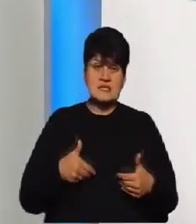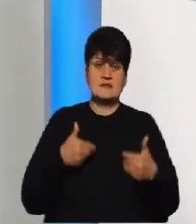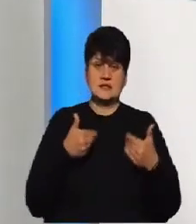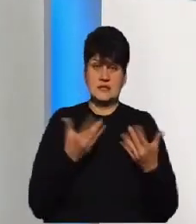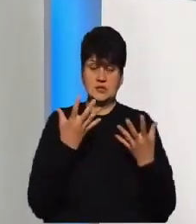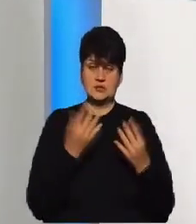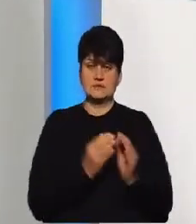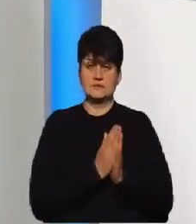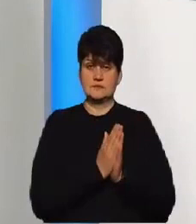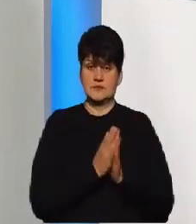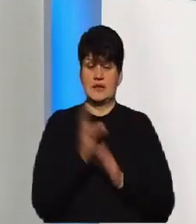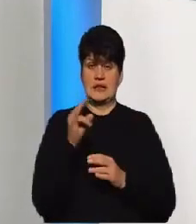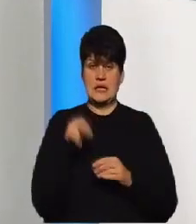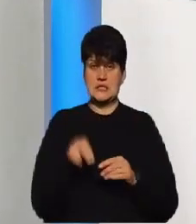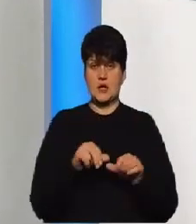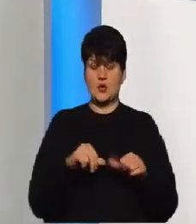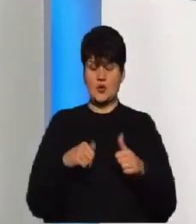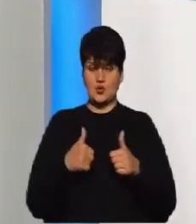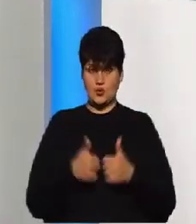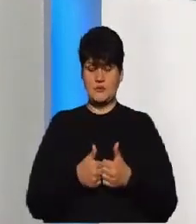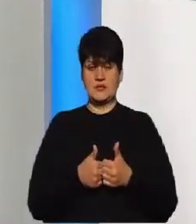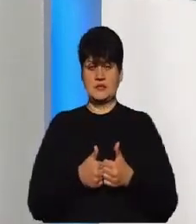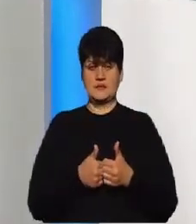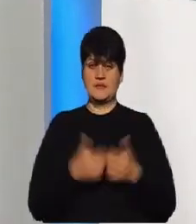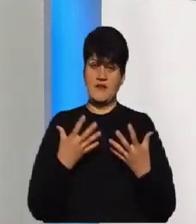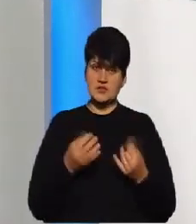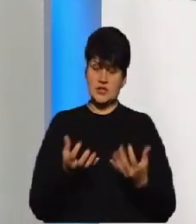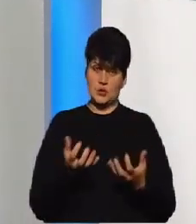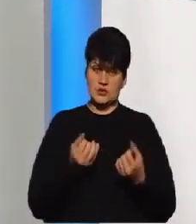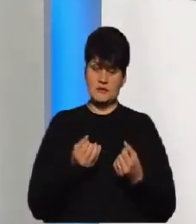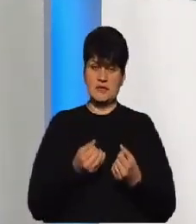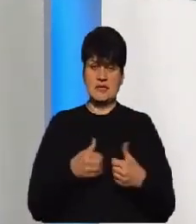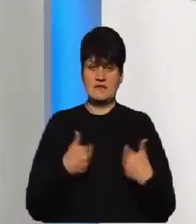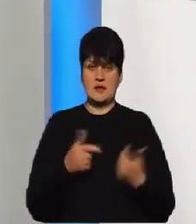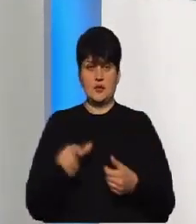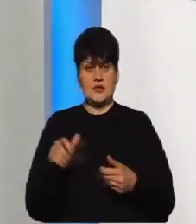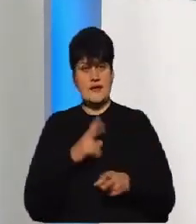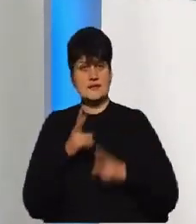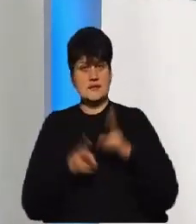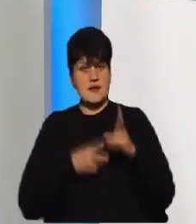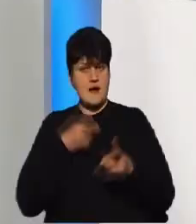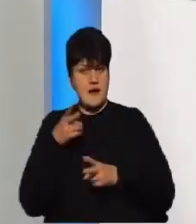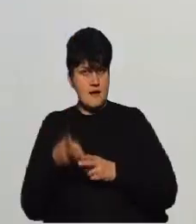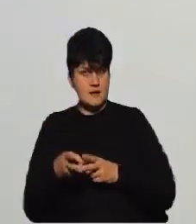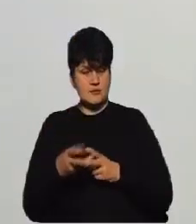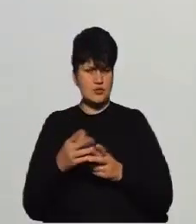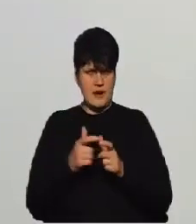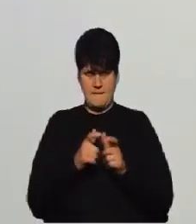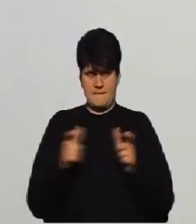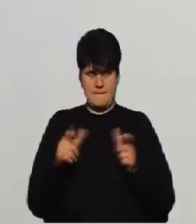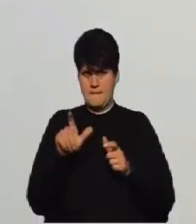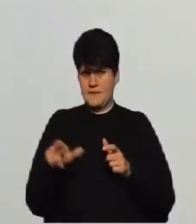Нацкомісія буде мати політичну волю. Чи отримували вже звернення від громадян, можливо, скарги? Ну, я так розумію, що ще платіжки не отримували, але люди